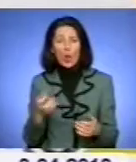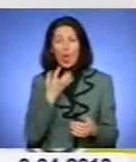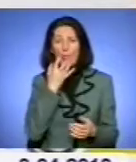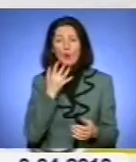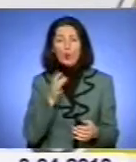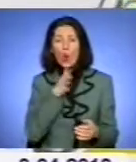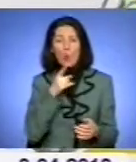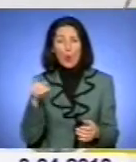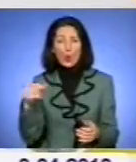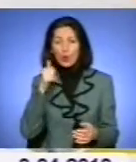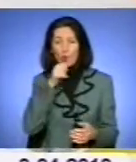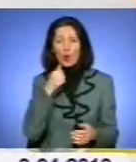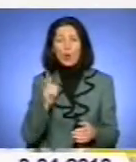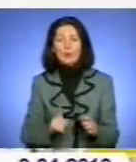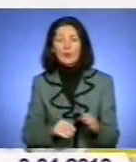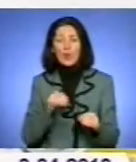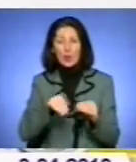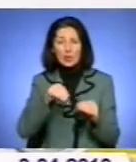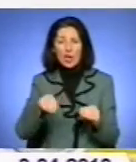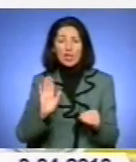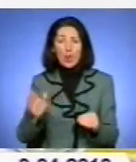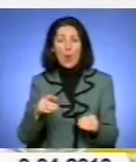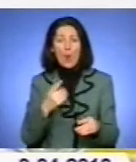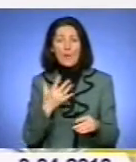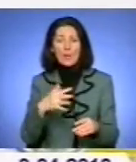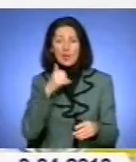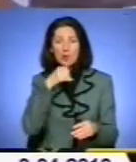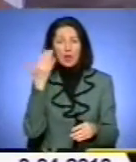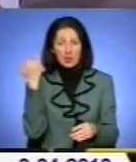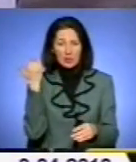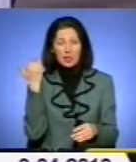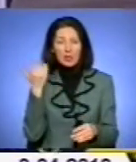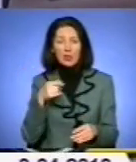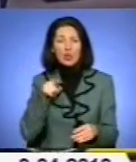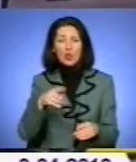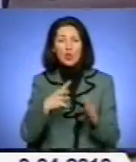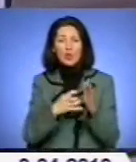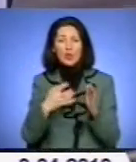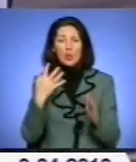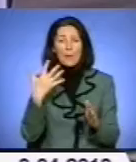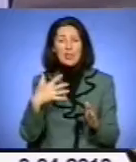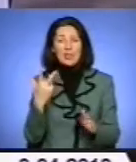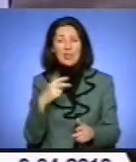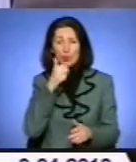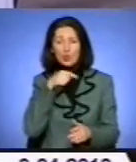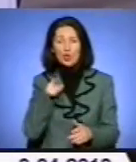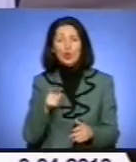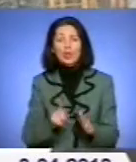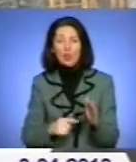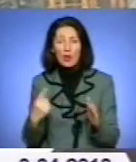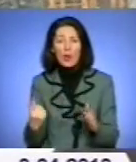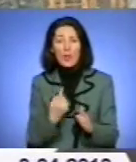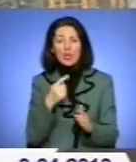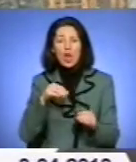року. Закладений він був понад півстоліття тому, у 1953 році. Тоді тут з'явилися і перші саджанці.